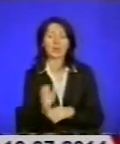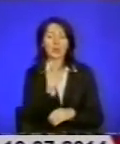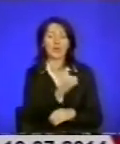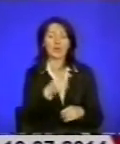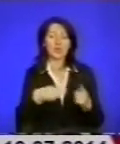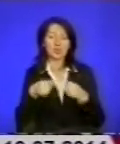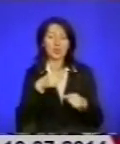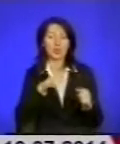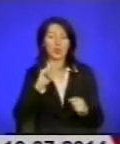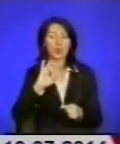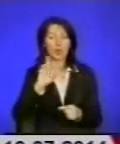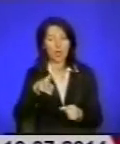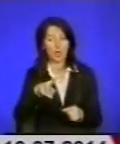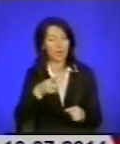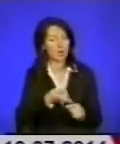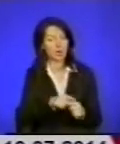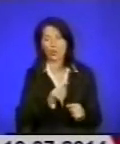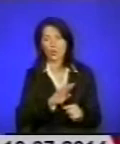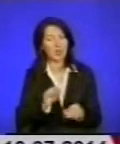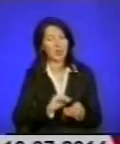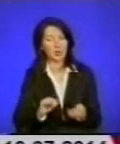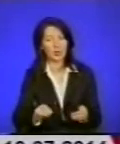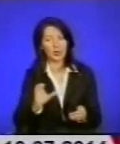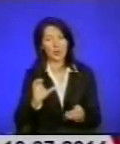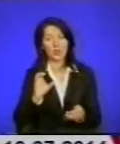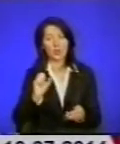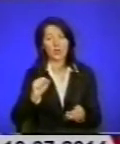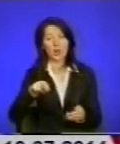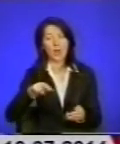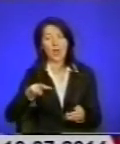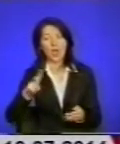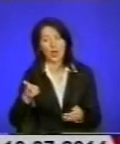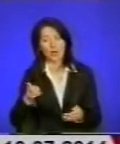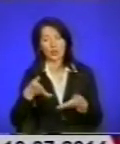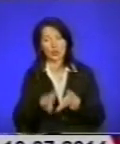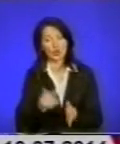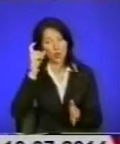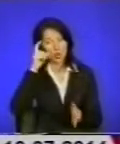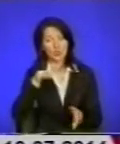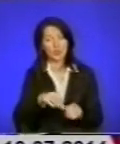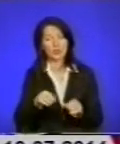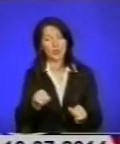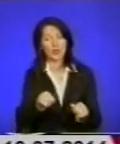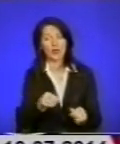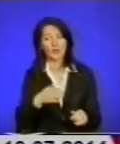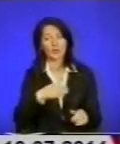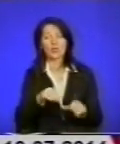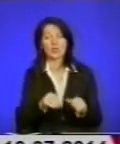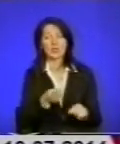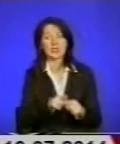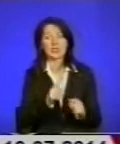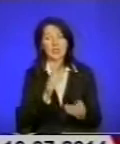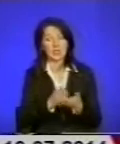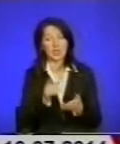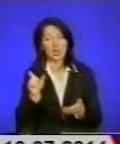я сього не напишу. Степан Сипеляк, уродженець Чутківської землі, наш земляк, це є та людина, яку можна сміло відносити до